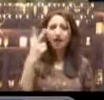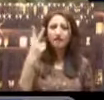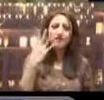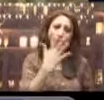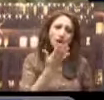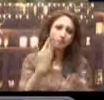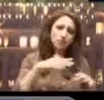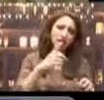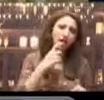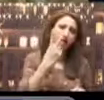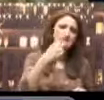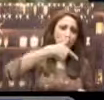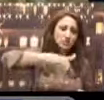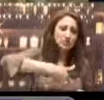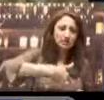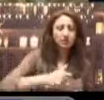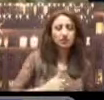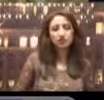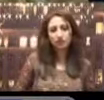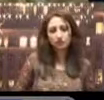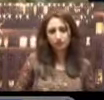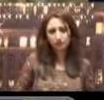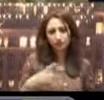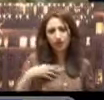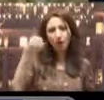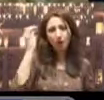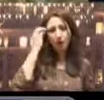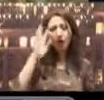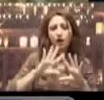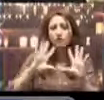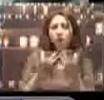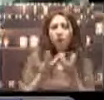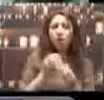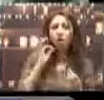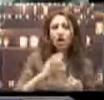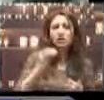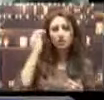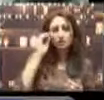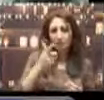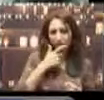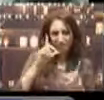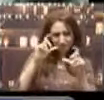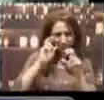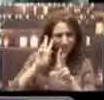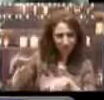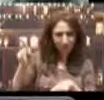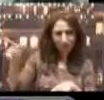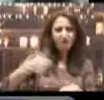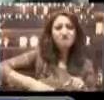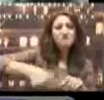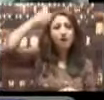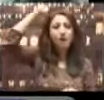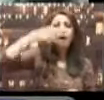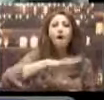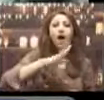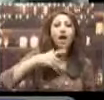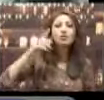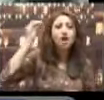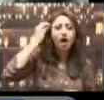2006 بدات احس ان عايز اعرف اكتر عن اينشتاين ده، يعني وصل ازاي ان